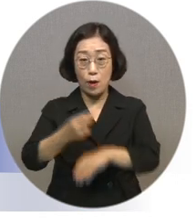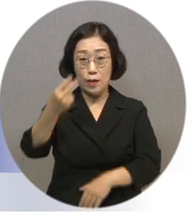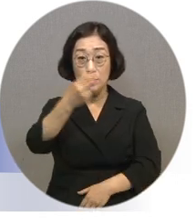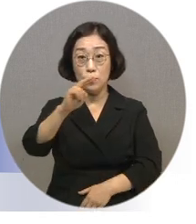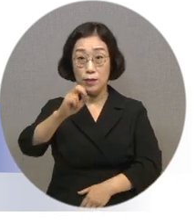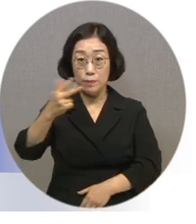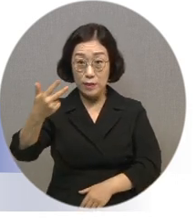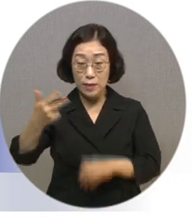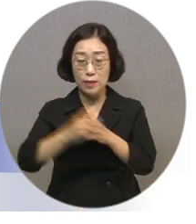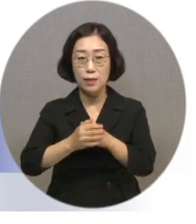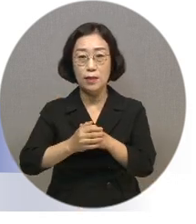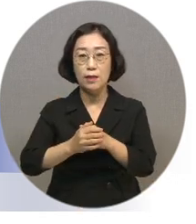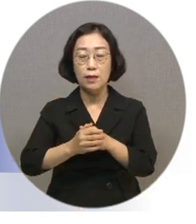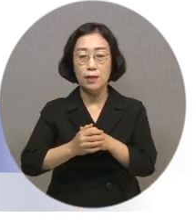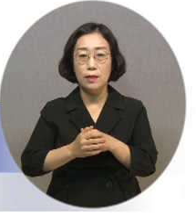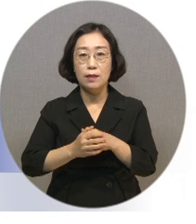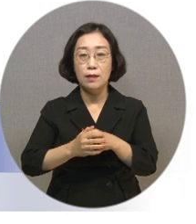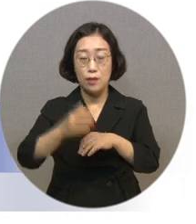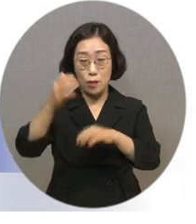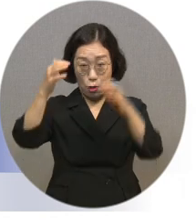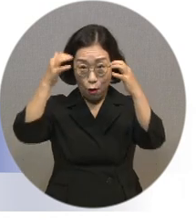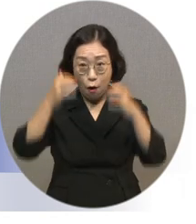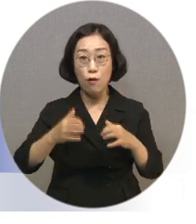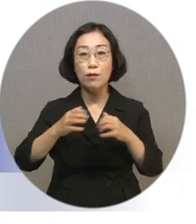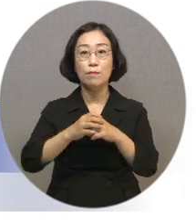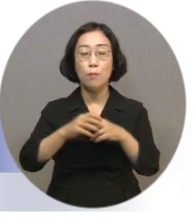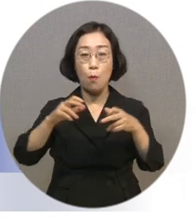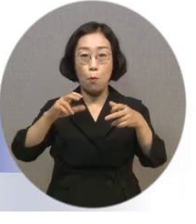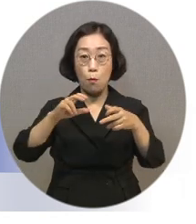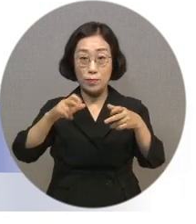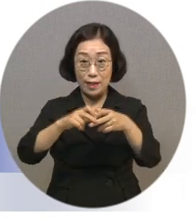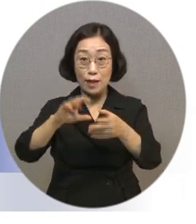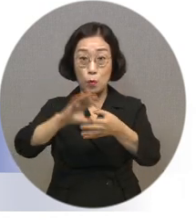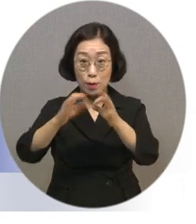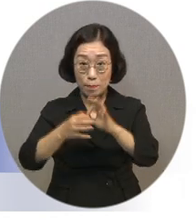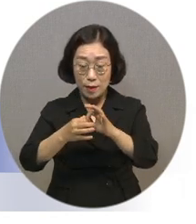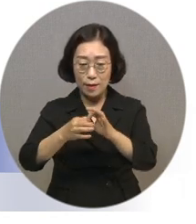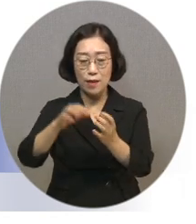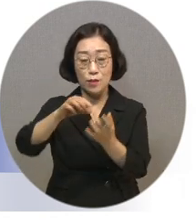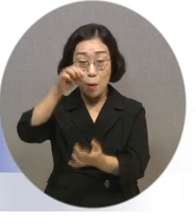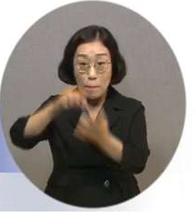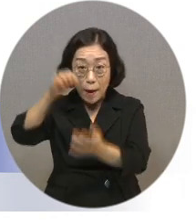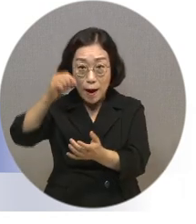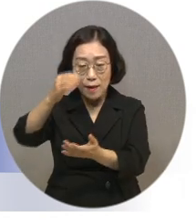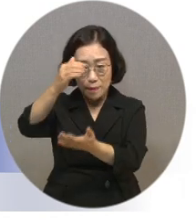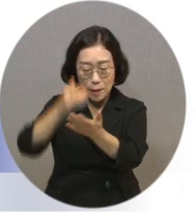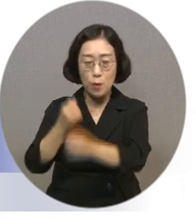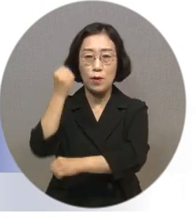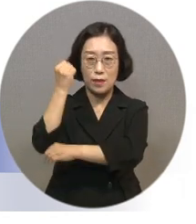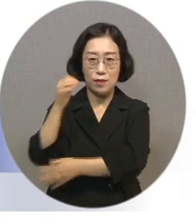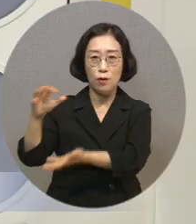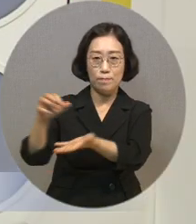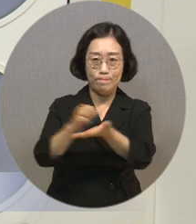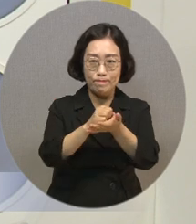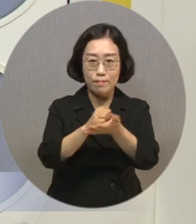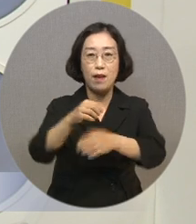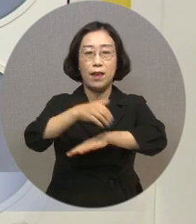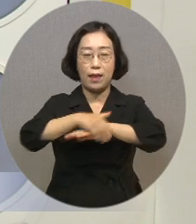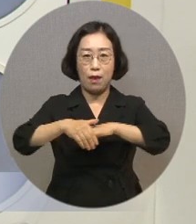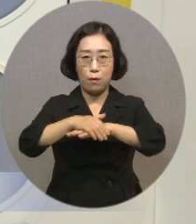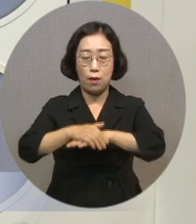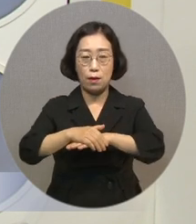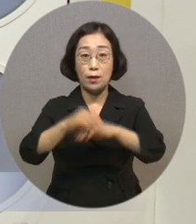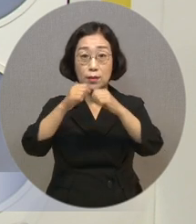산티아고 스페셜 올림픽 세계 하계 대회에 참가할 국가대표 선발 자료로도 활용될 예정입니다 더